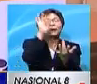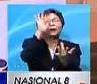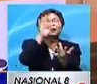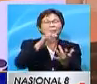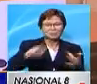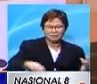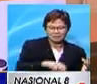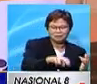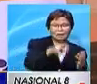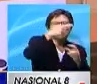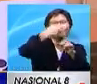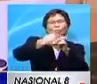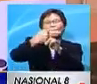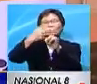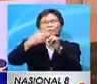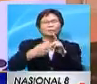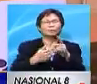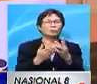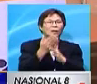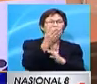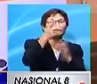Ramadan dengan